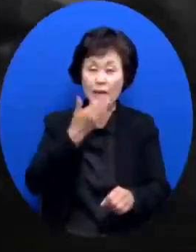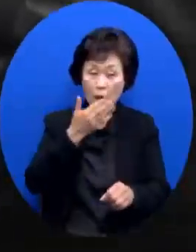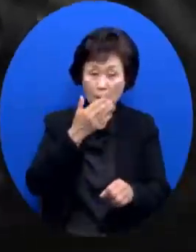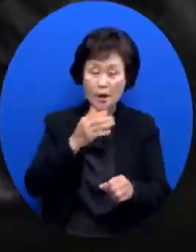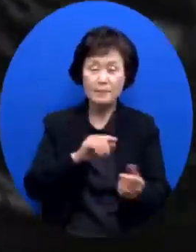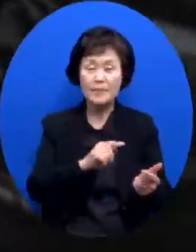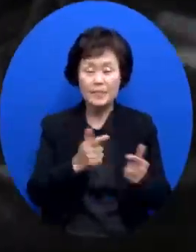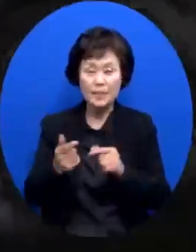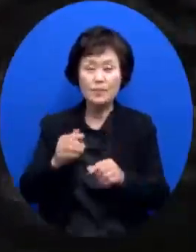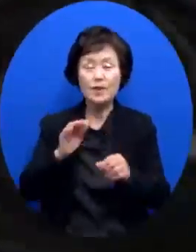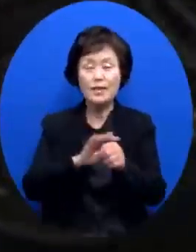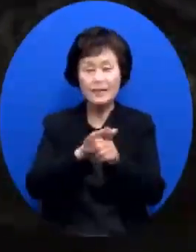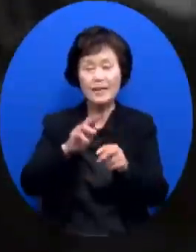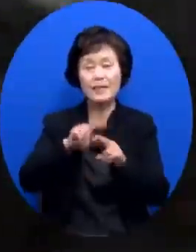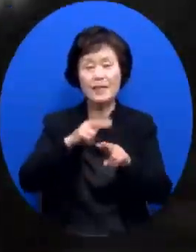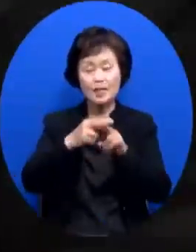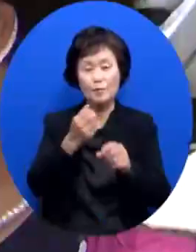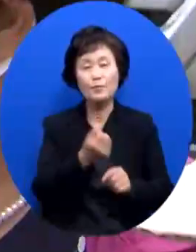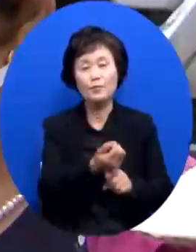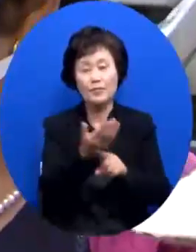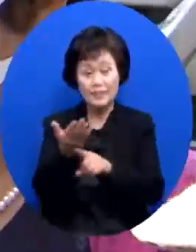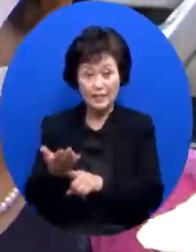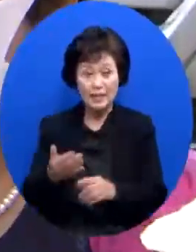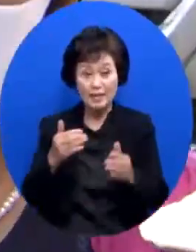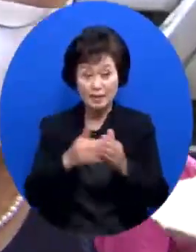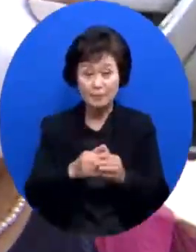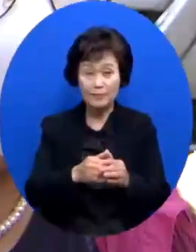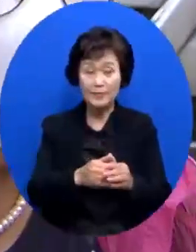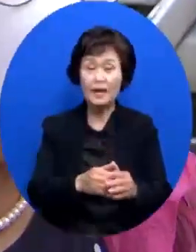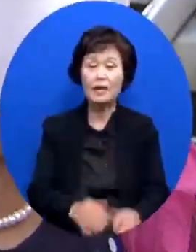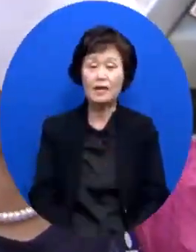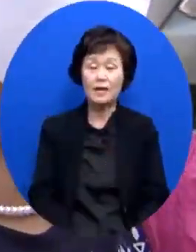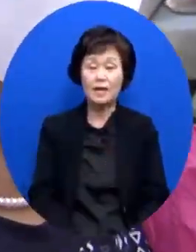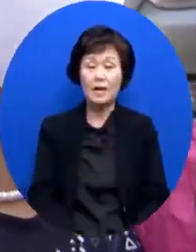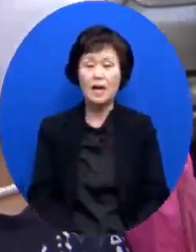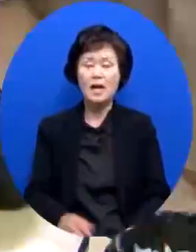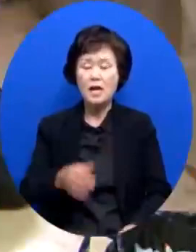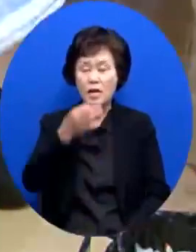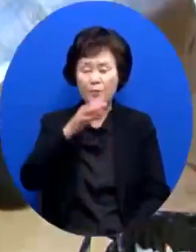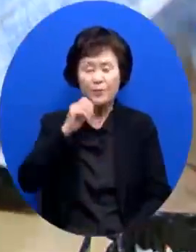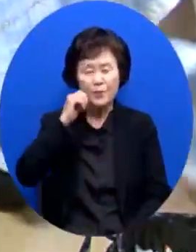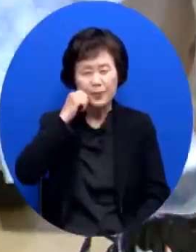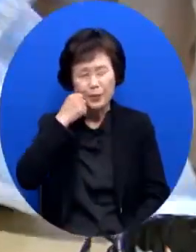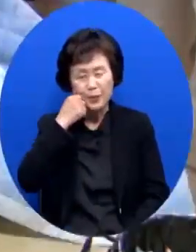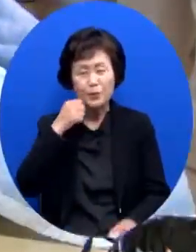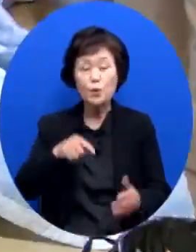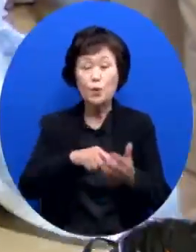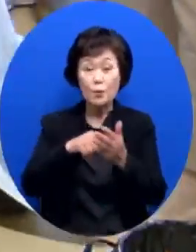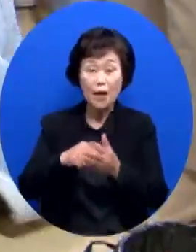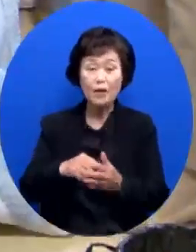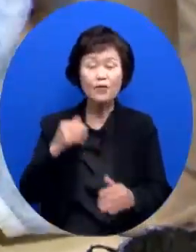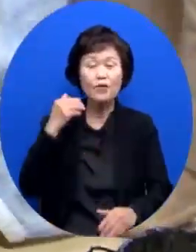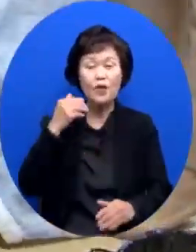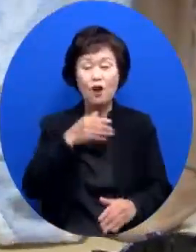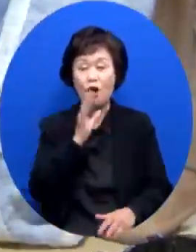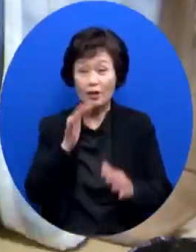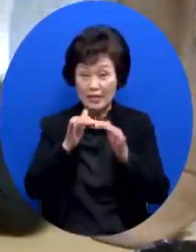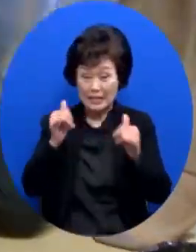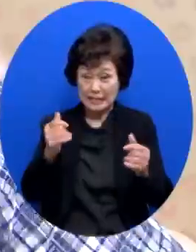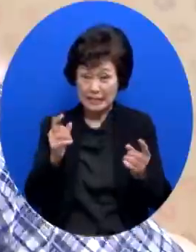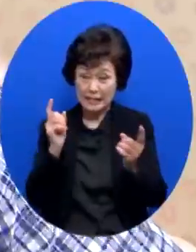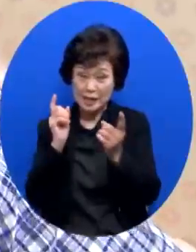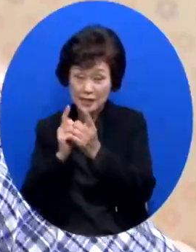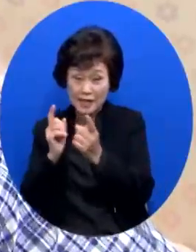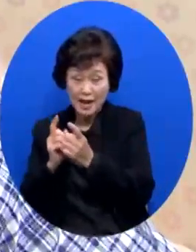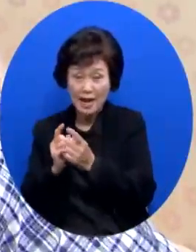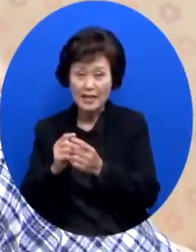선물을 전달했습니다. 해돋는 마을 장헌일 이사장은 힘들고 외로운 어르신들을 찾아 말벗이 되드리고 사랑의 마음을 드릴